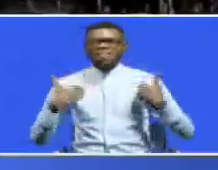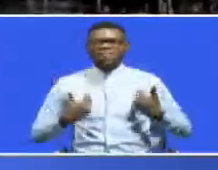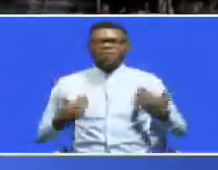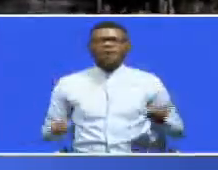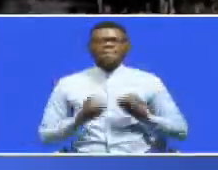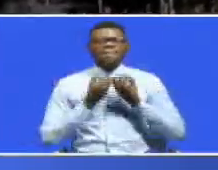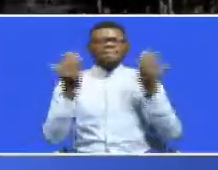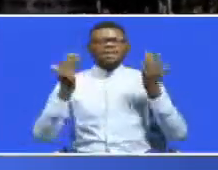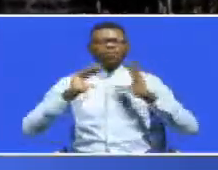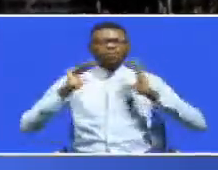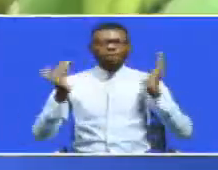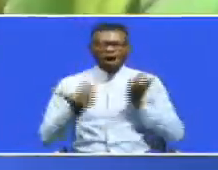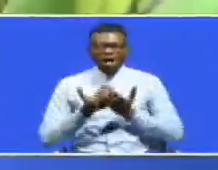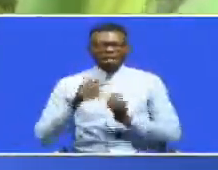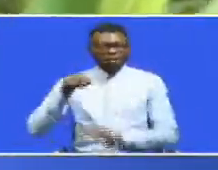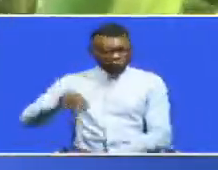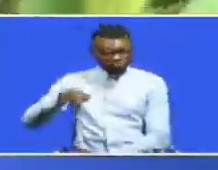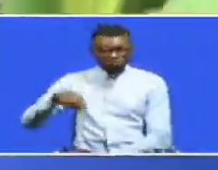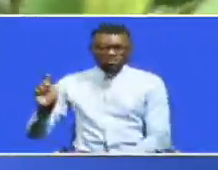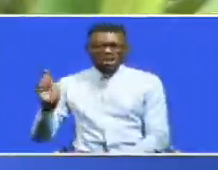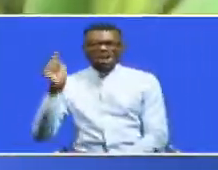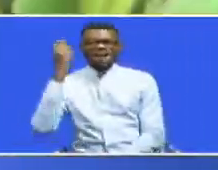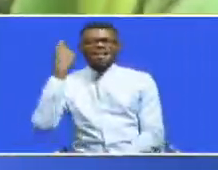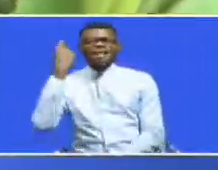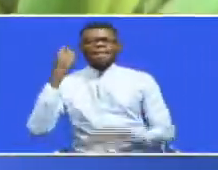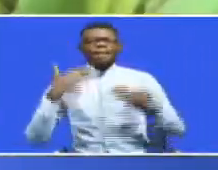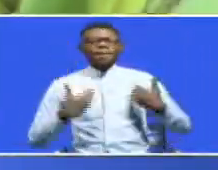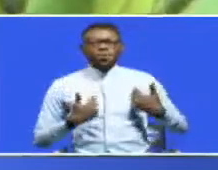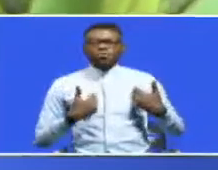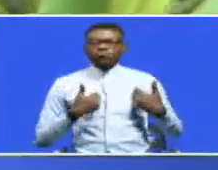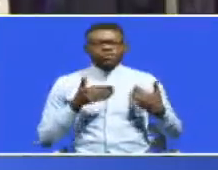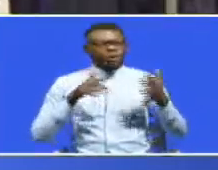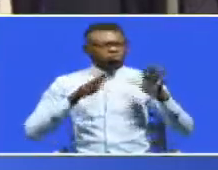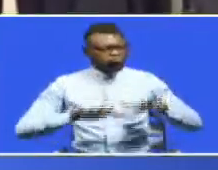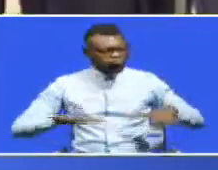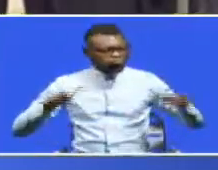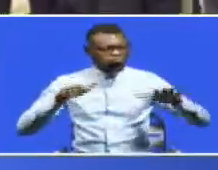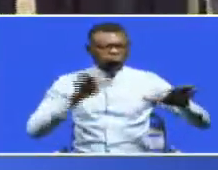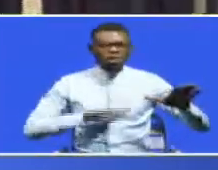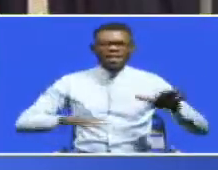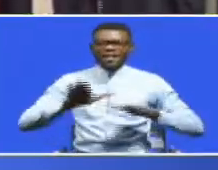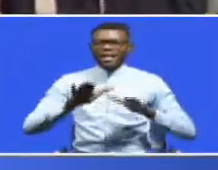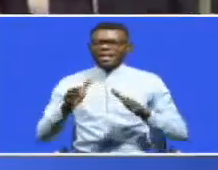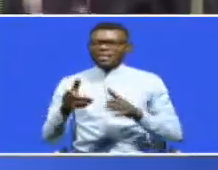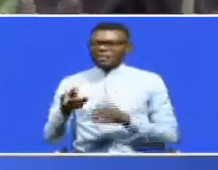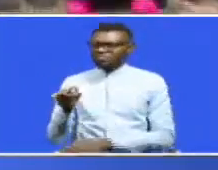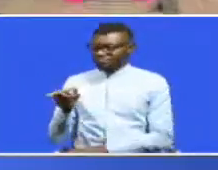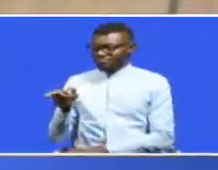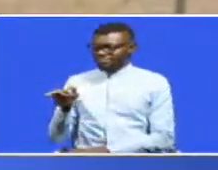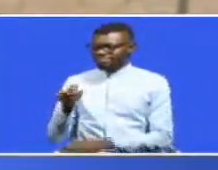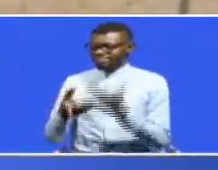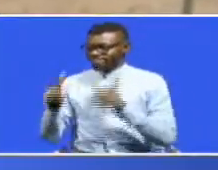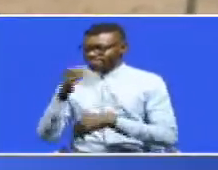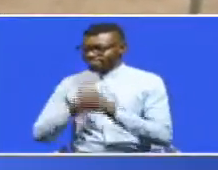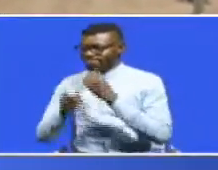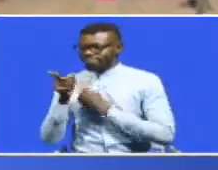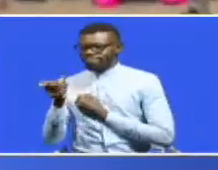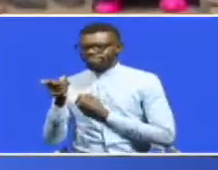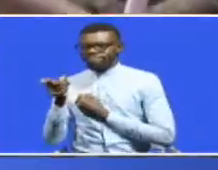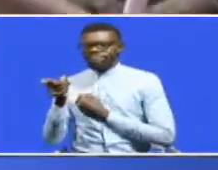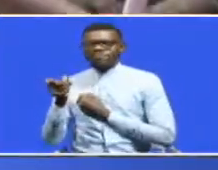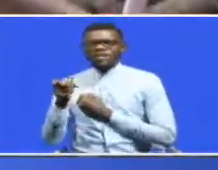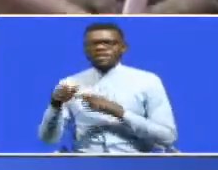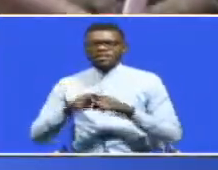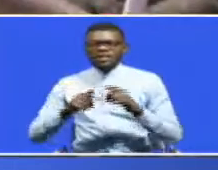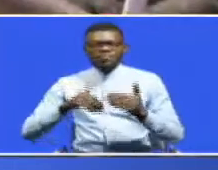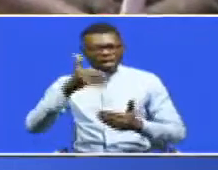duniani. Hapa nchini, wakazi katika maeneo ya bahari wamekuwa wakivuna mikoko hizi na kutengeza mbao ambazo